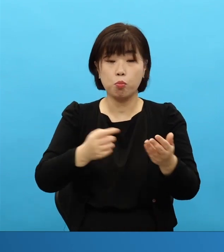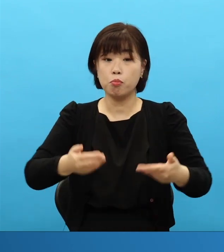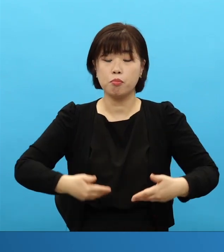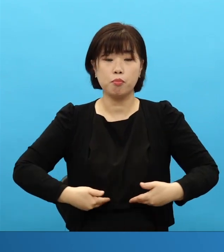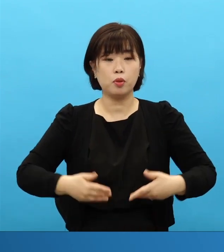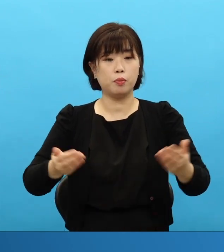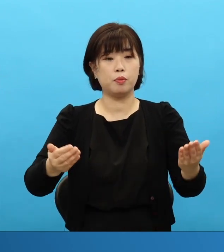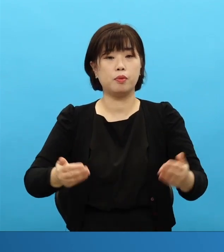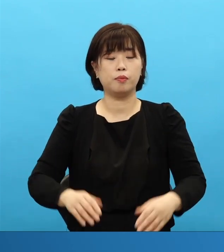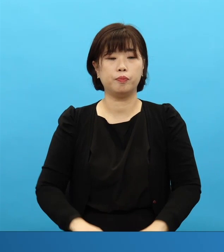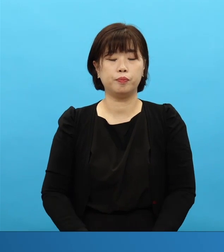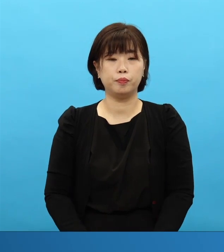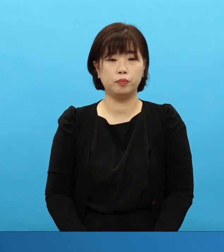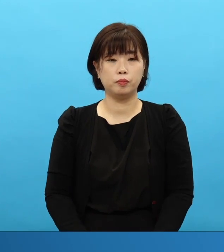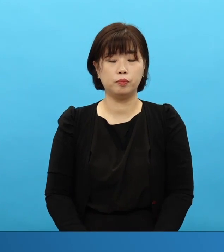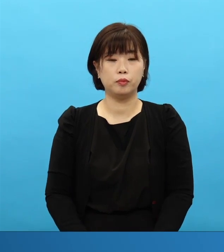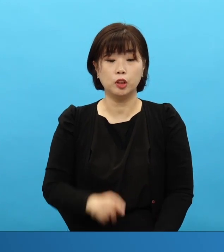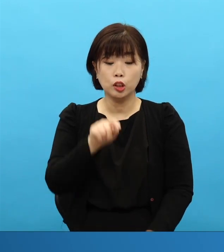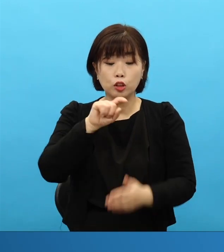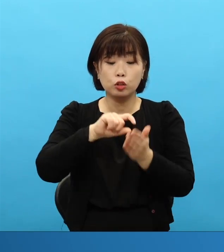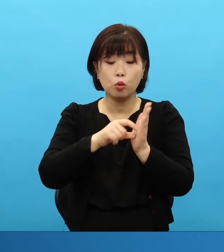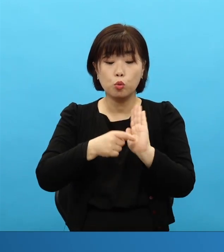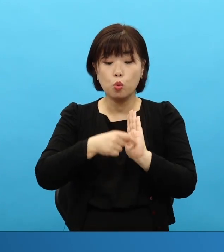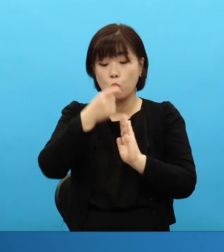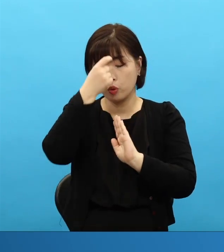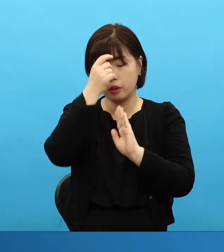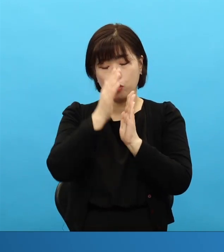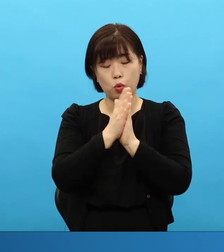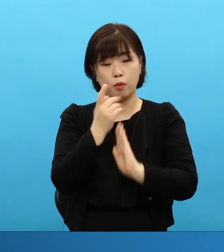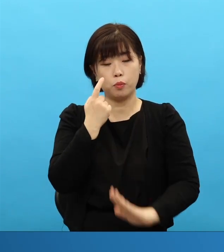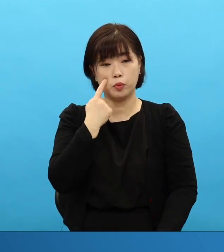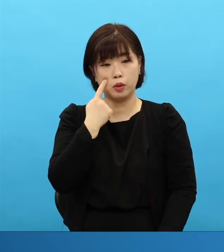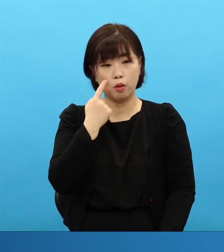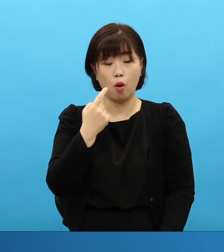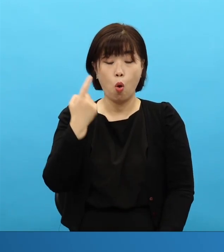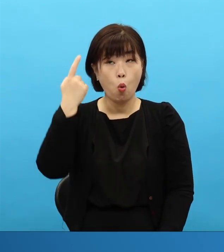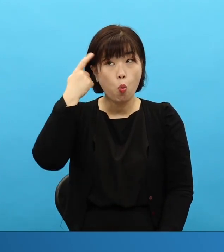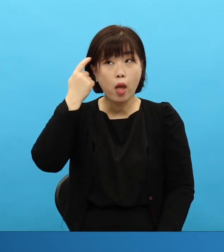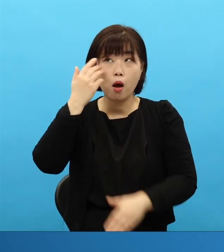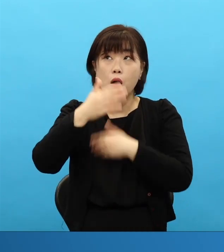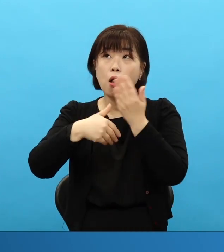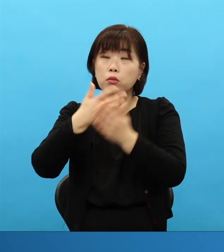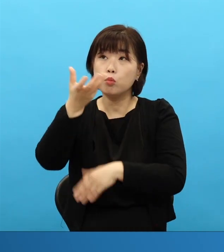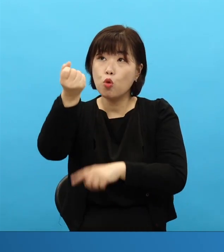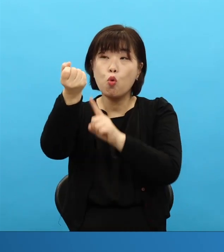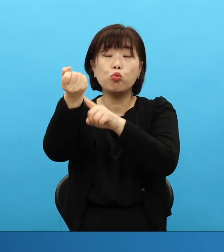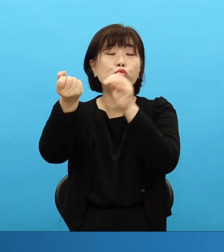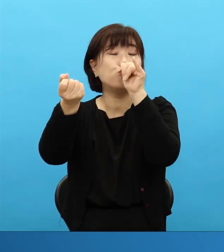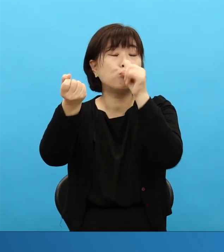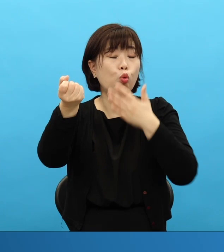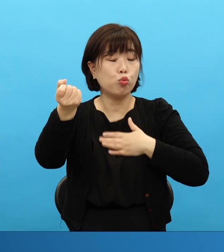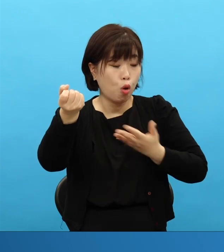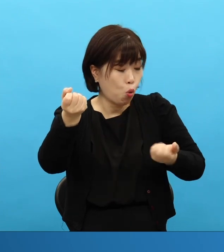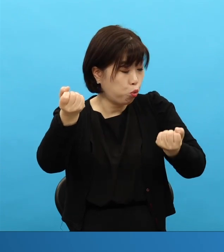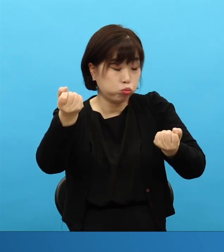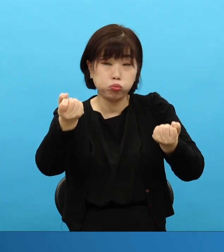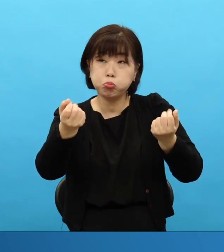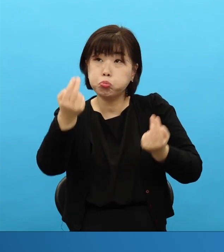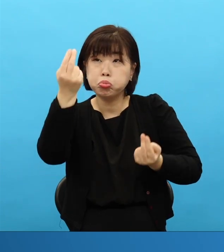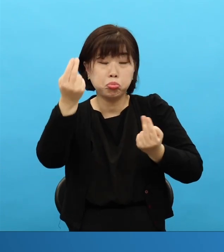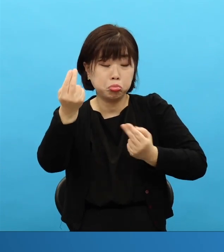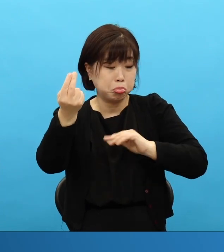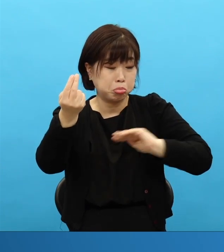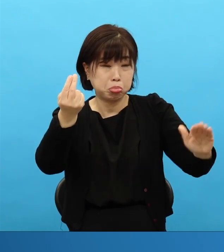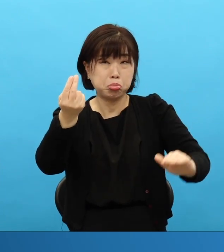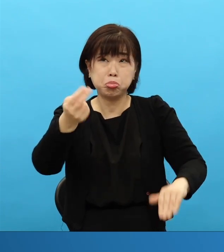그 your 정도로 own 기도하면 됩니다. thoughts or 왜냐? choices. 하나님 것이 있는데 왜 내 걸 합니까? So pray to that extent. Why would you do anything if you have the things of